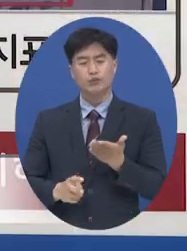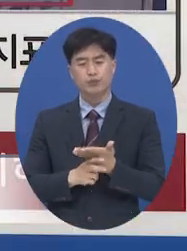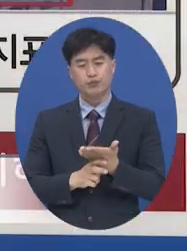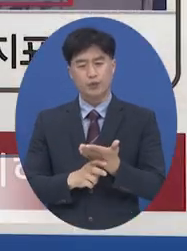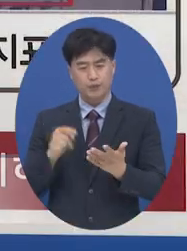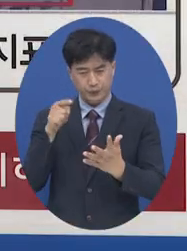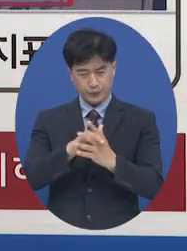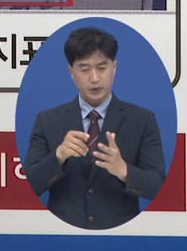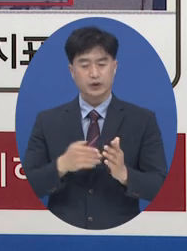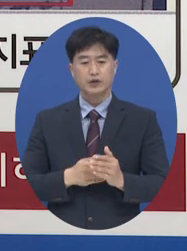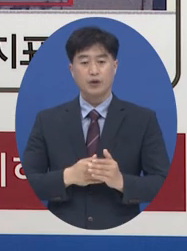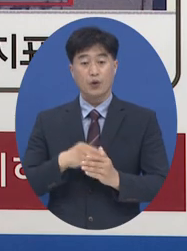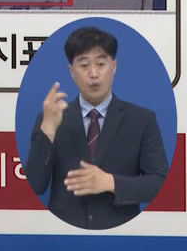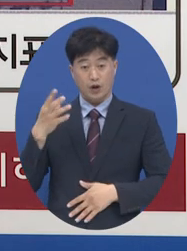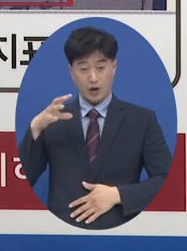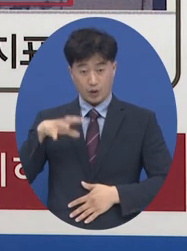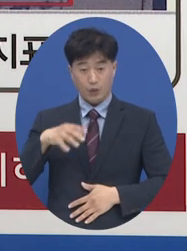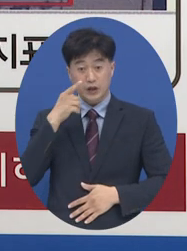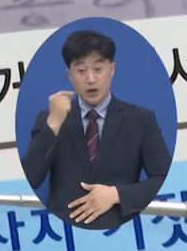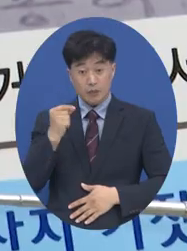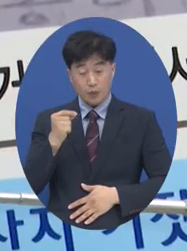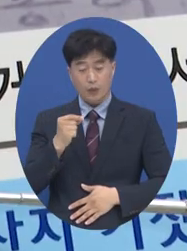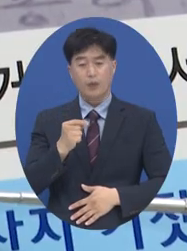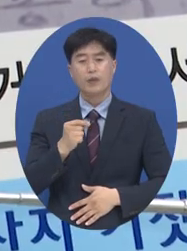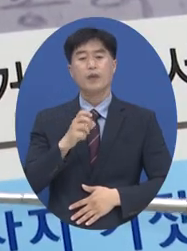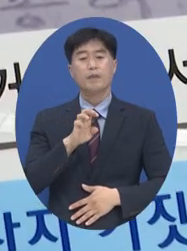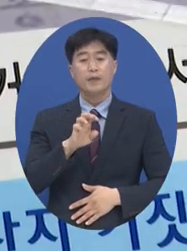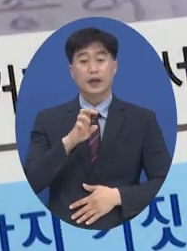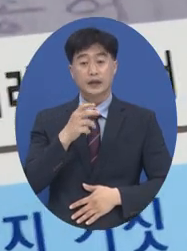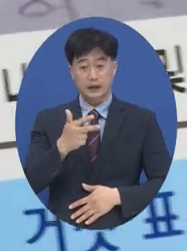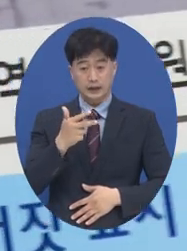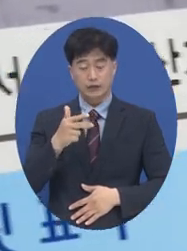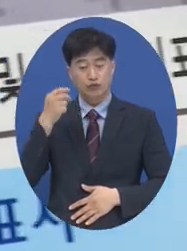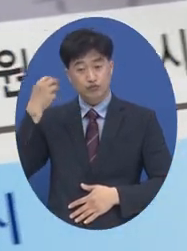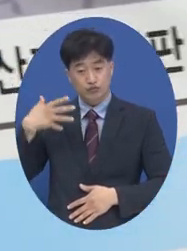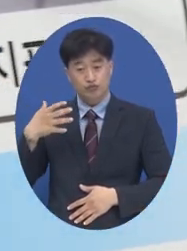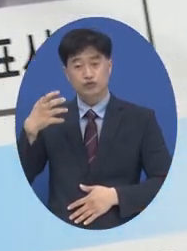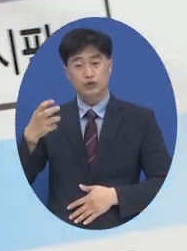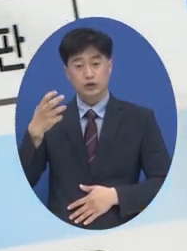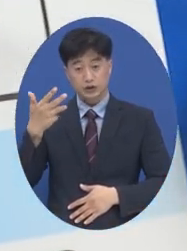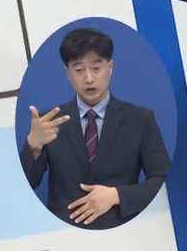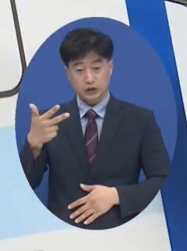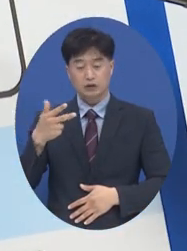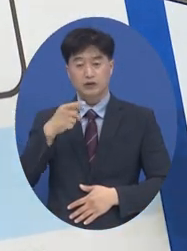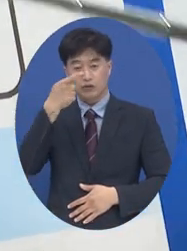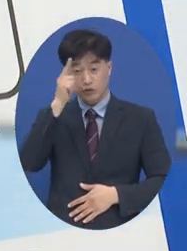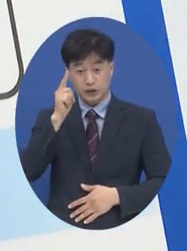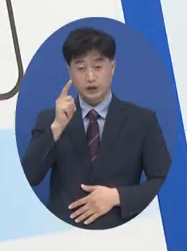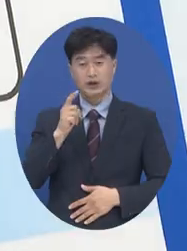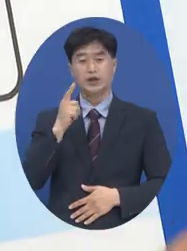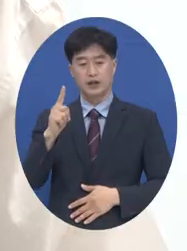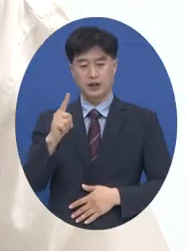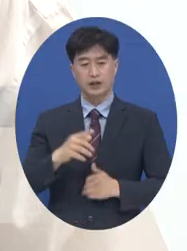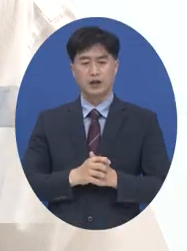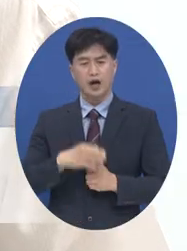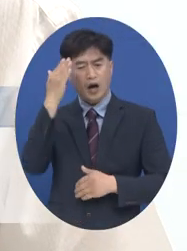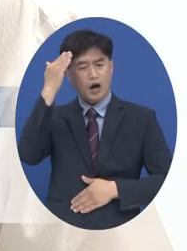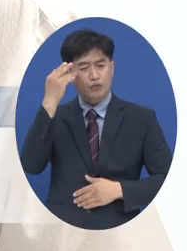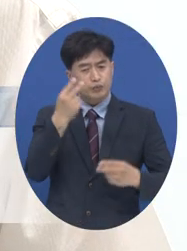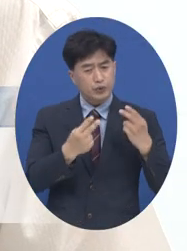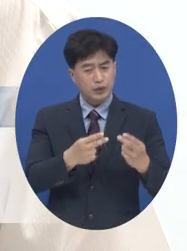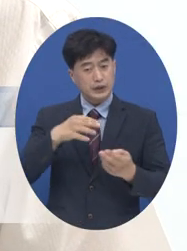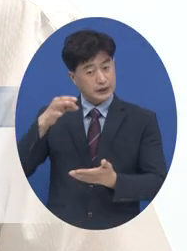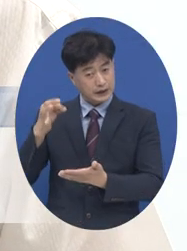적발했습니다. 원산지별로 일본 47건, 중국 37건, 러시아 1건 등이었습니다. 국내산에